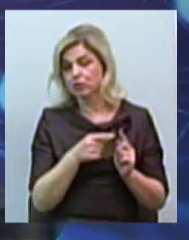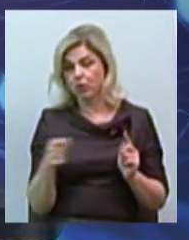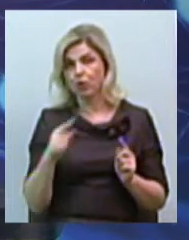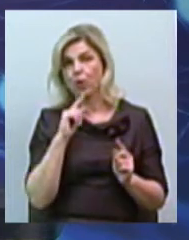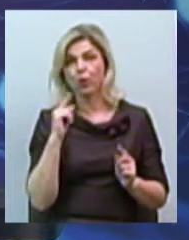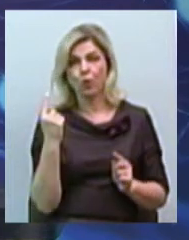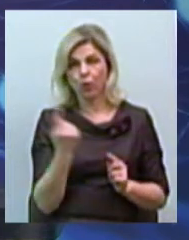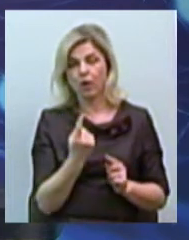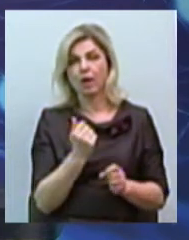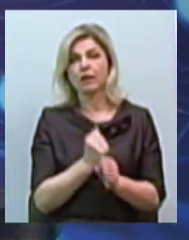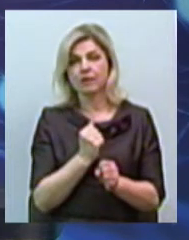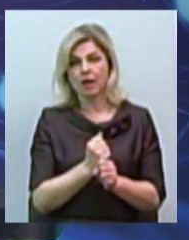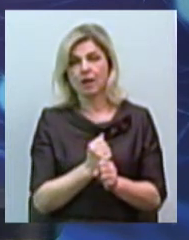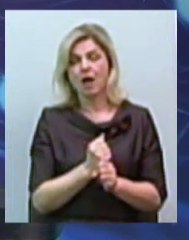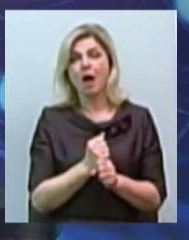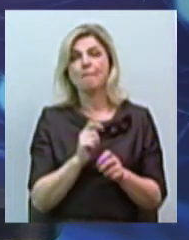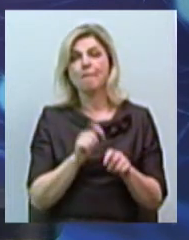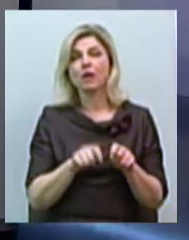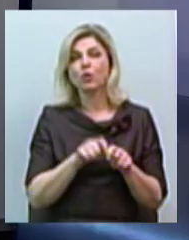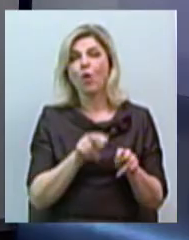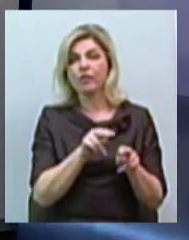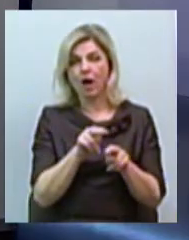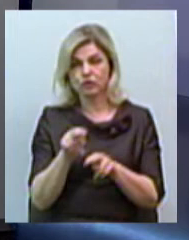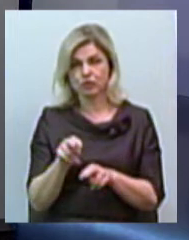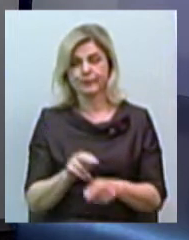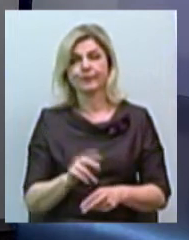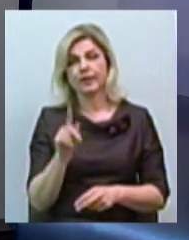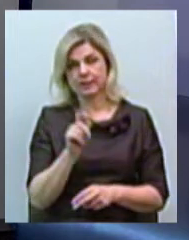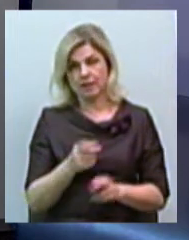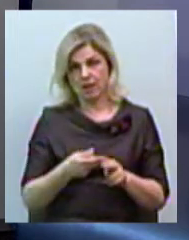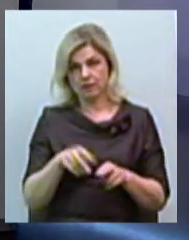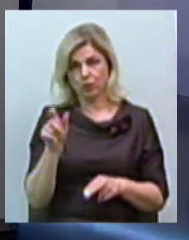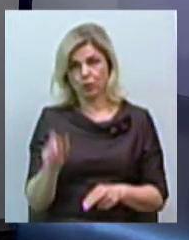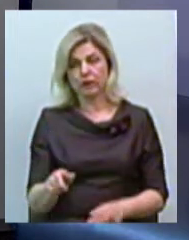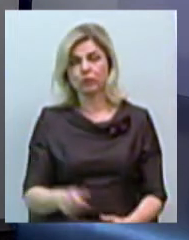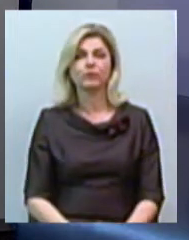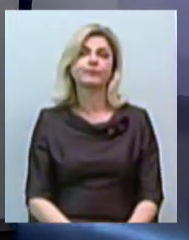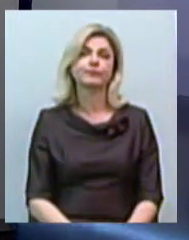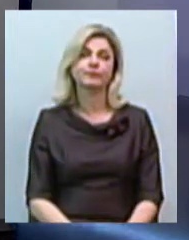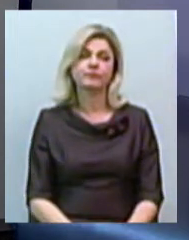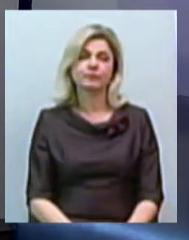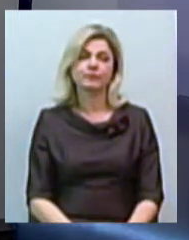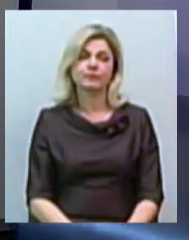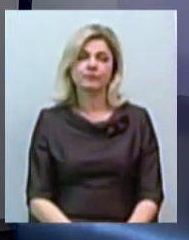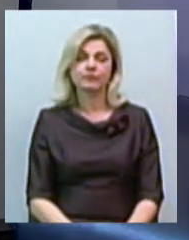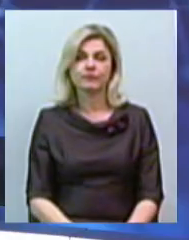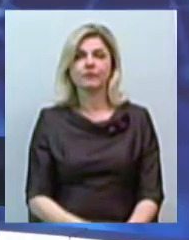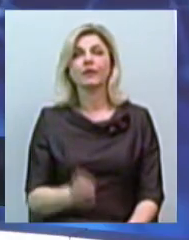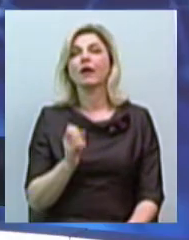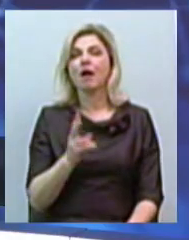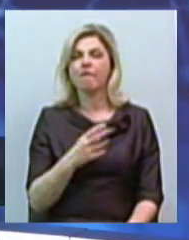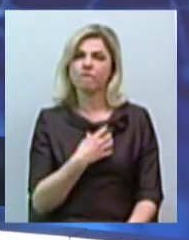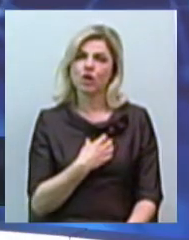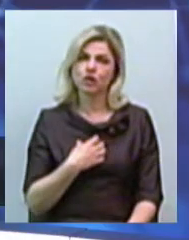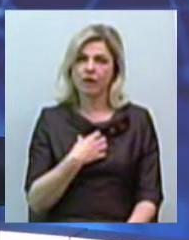року проводиться патронаж і спостерігається за цією людиною. А скажіть, будь ласка, наскільки